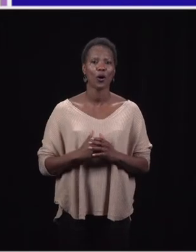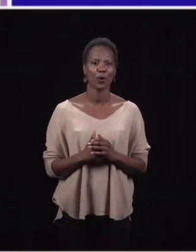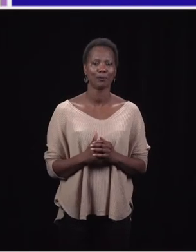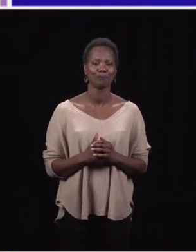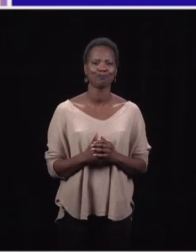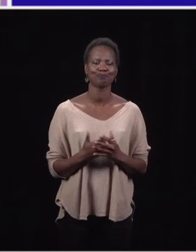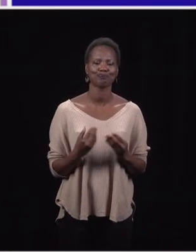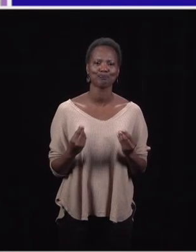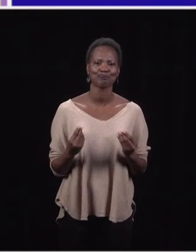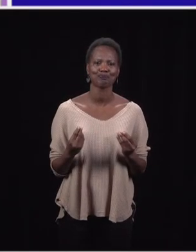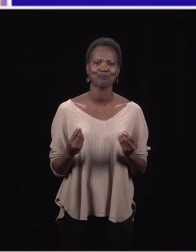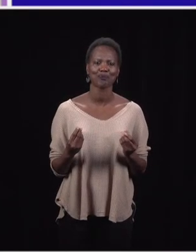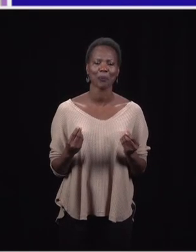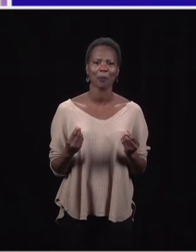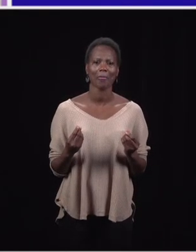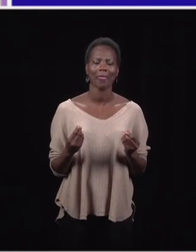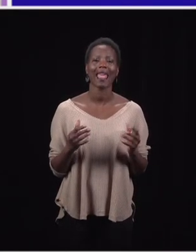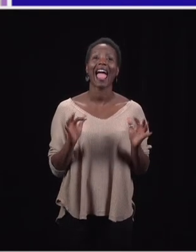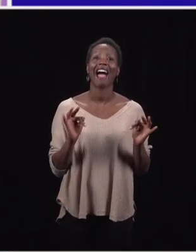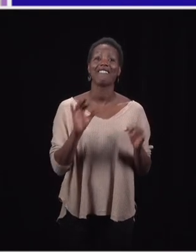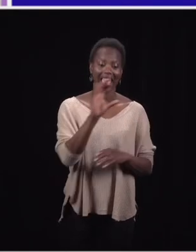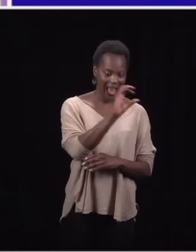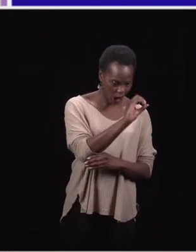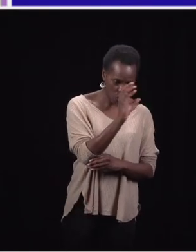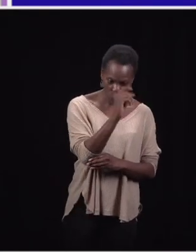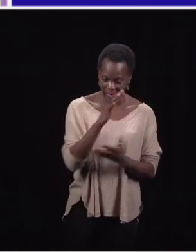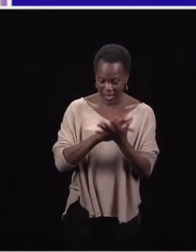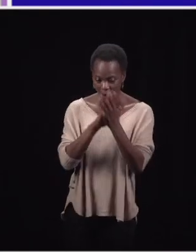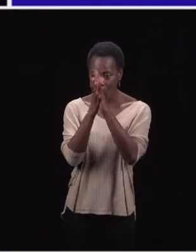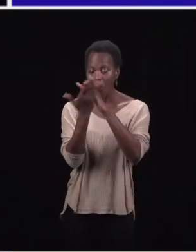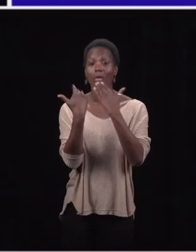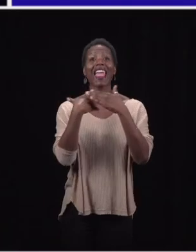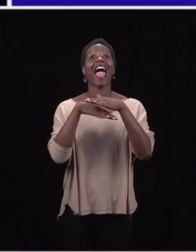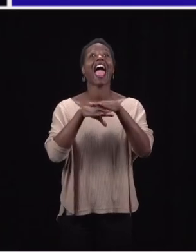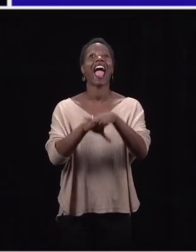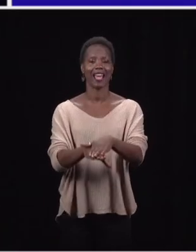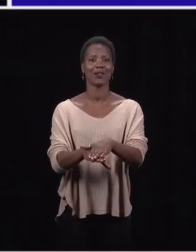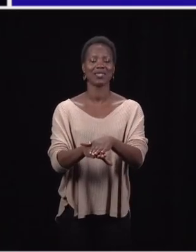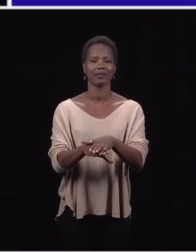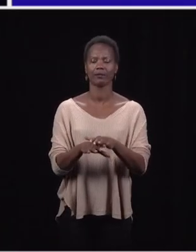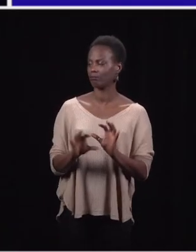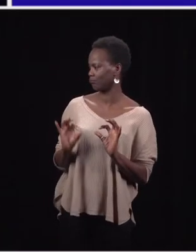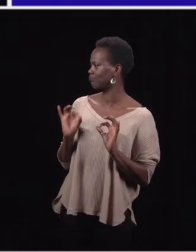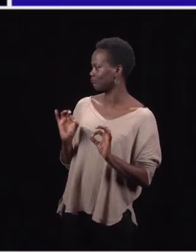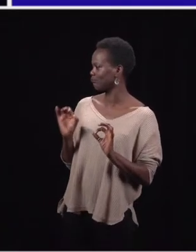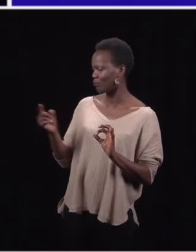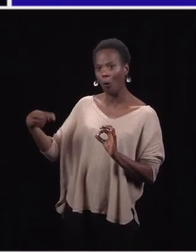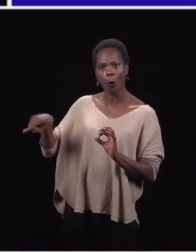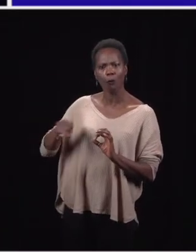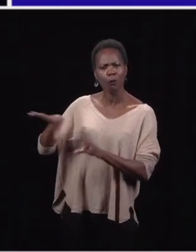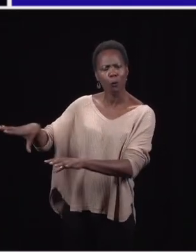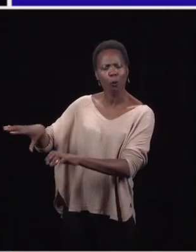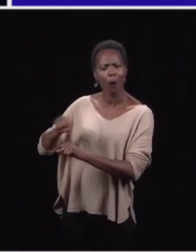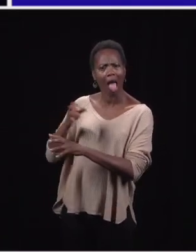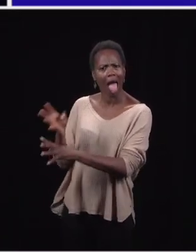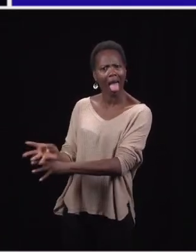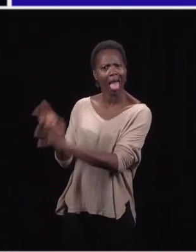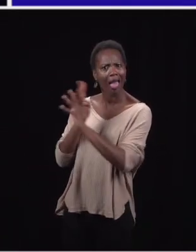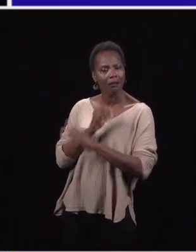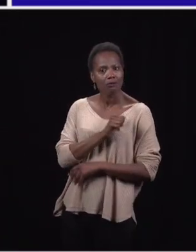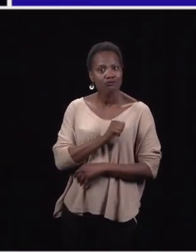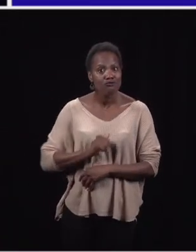nous servir justement de cette idée du numérique inclusive et c'est parce que vous avez vous recruté énormément de monde je crois que l'année dernière vous avez